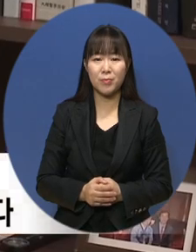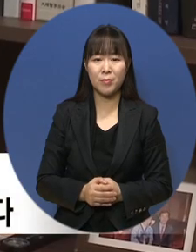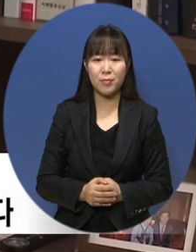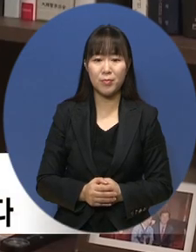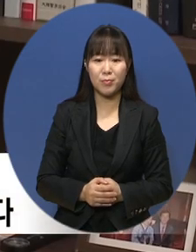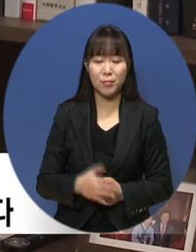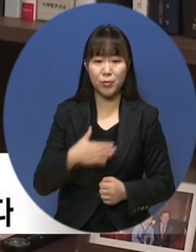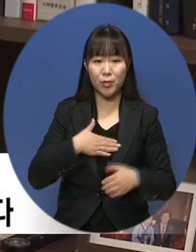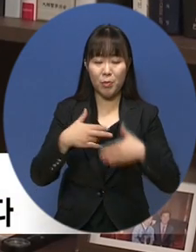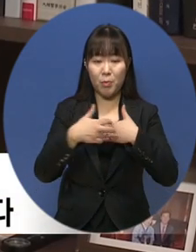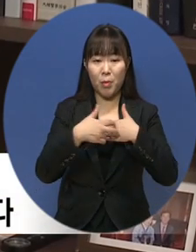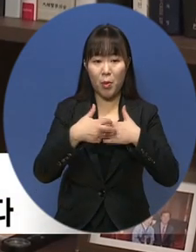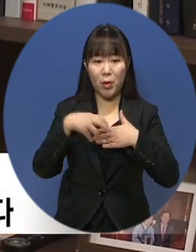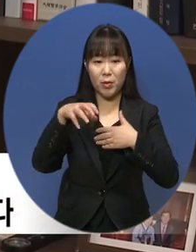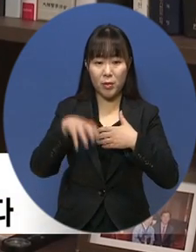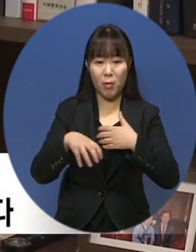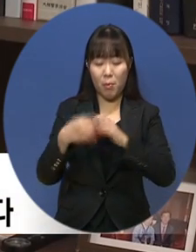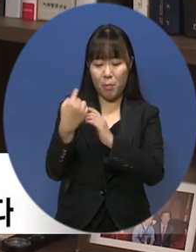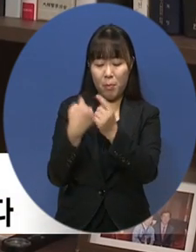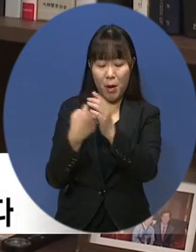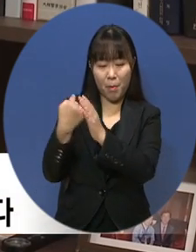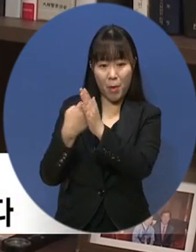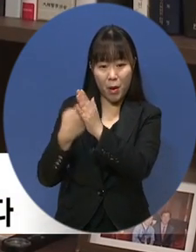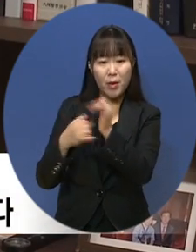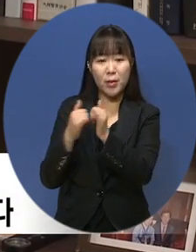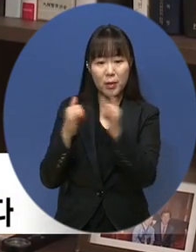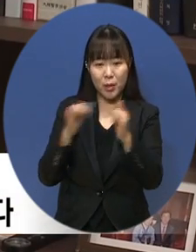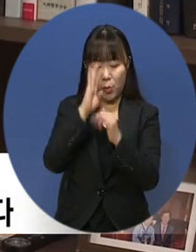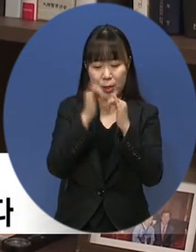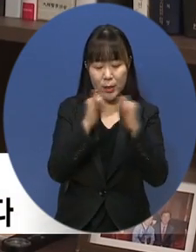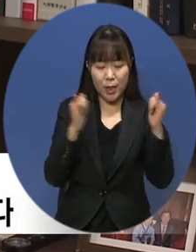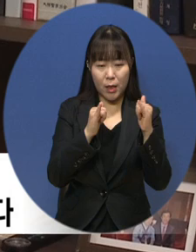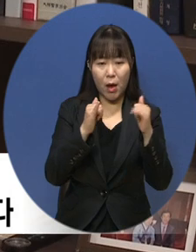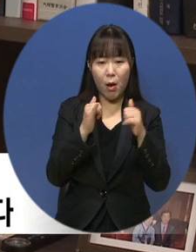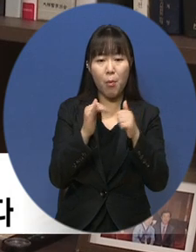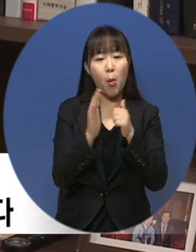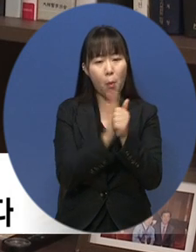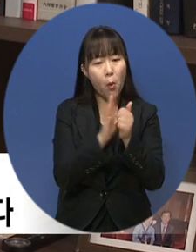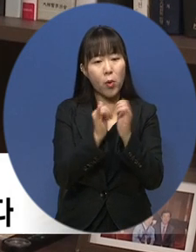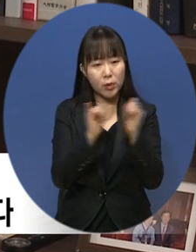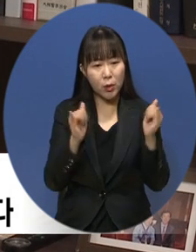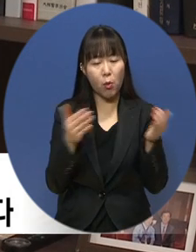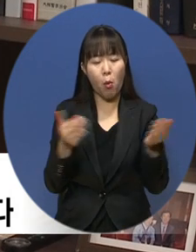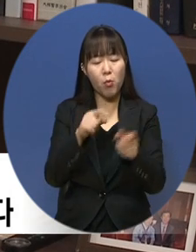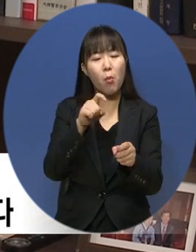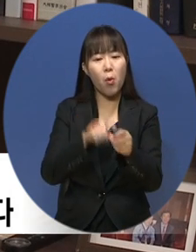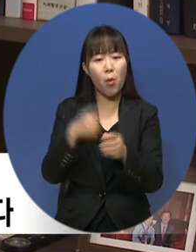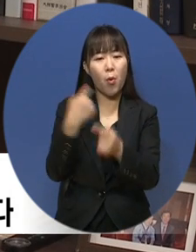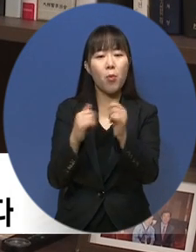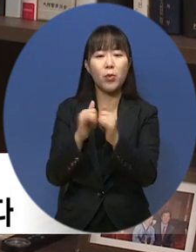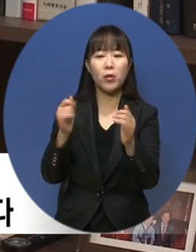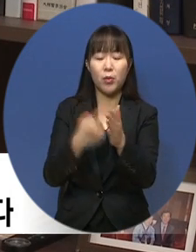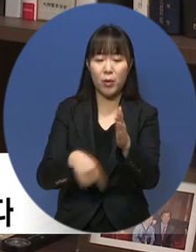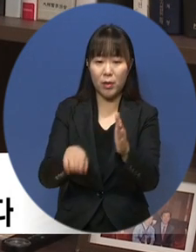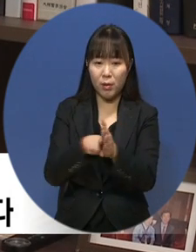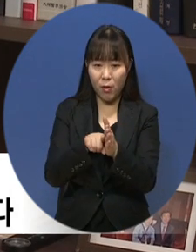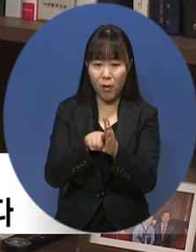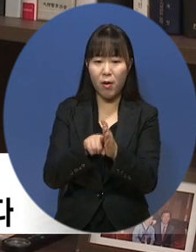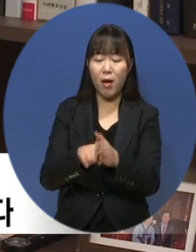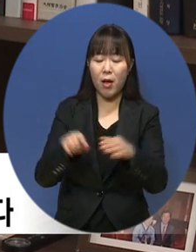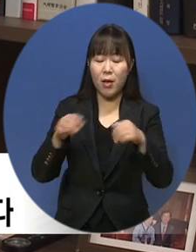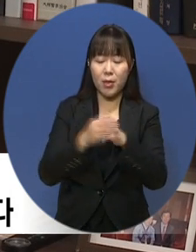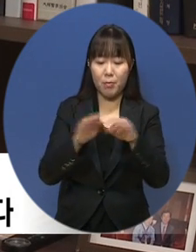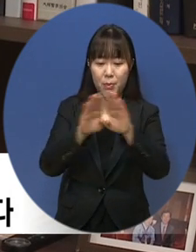네, 저희 병원에서는 방문하는 환자나 보호자들을 위해서 또 업무상 오는 분들을 위해서